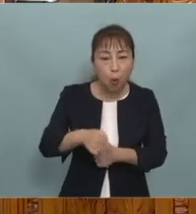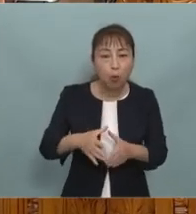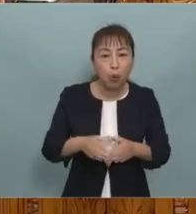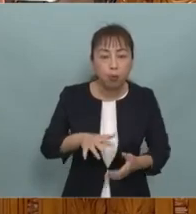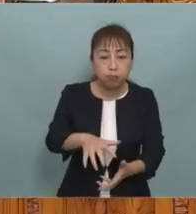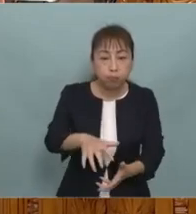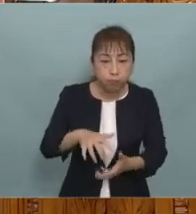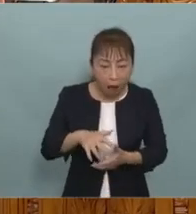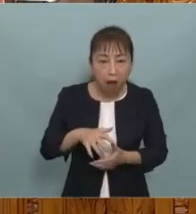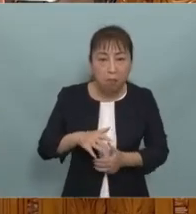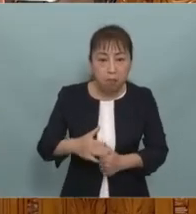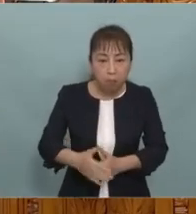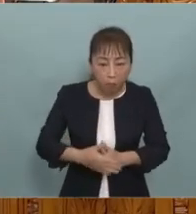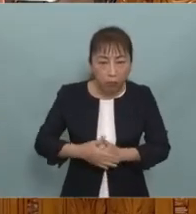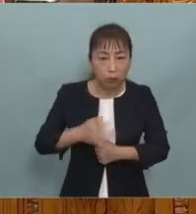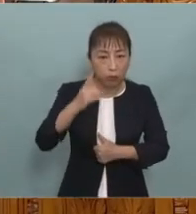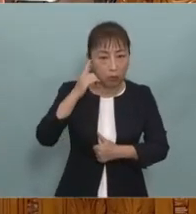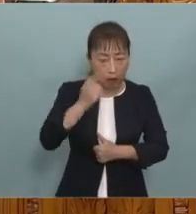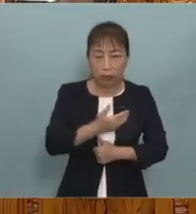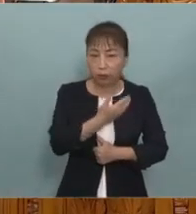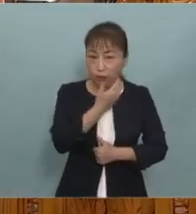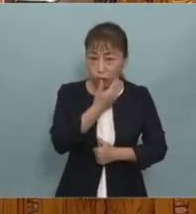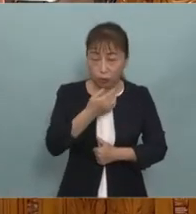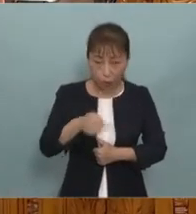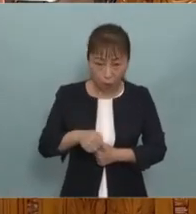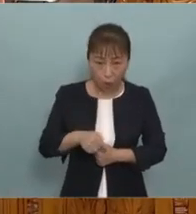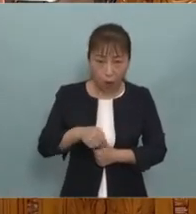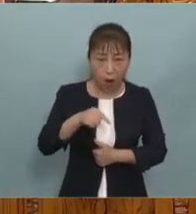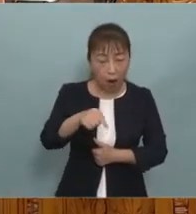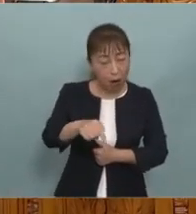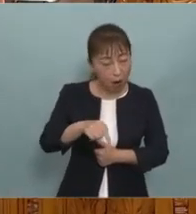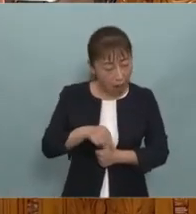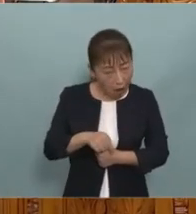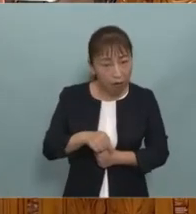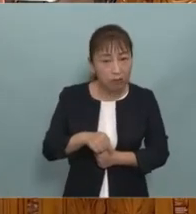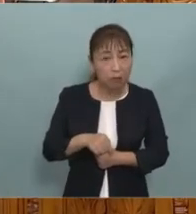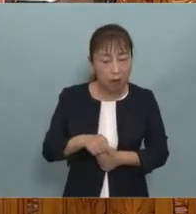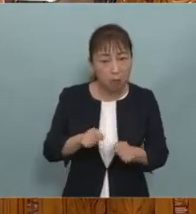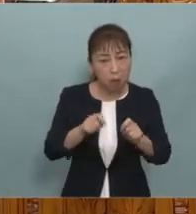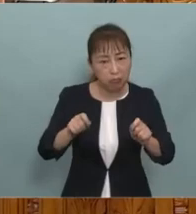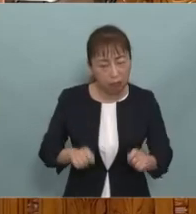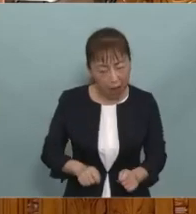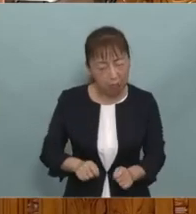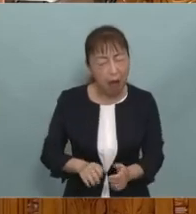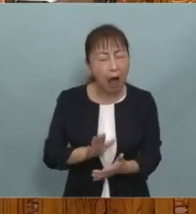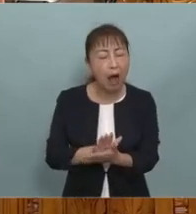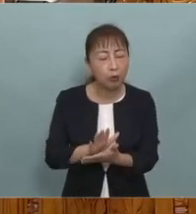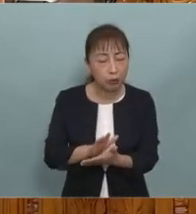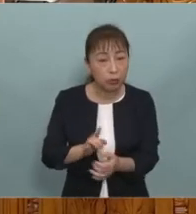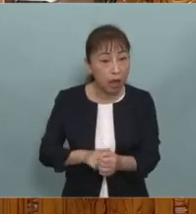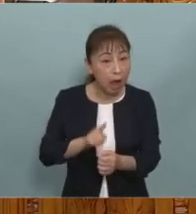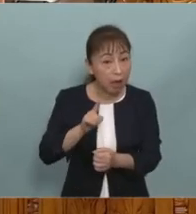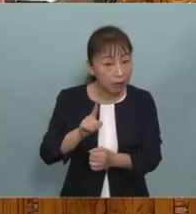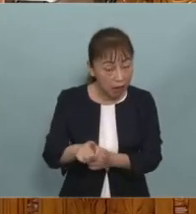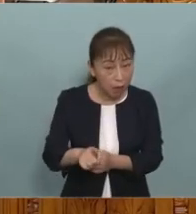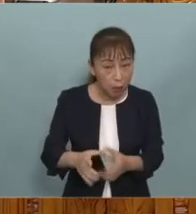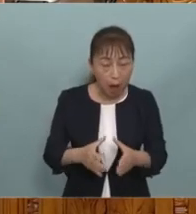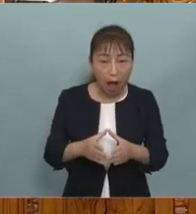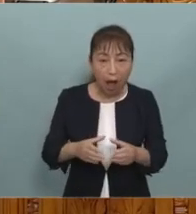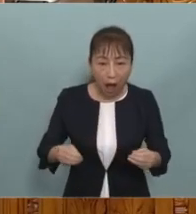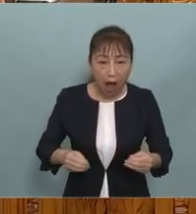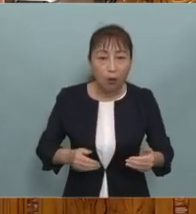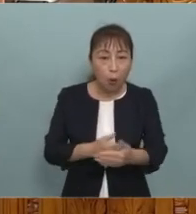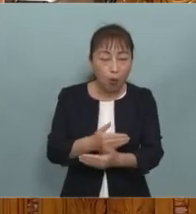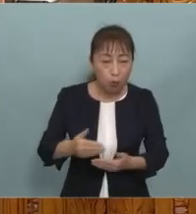てめ日韓には難しい問題もありますが来年に国常化60